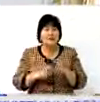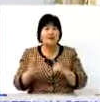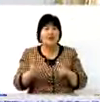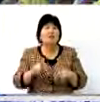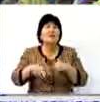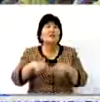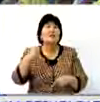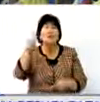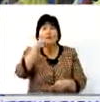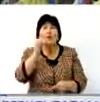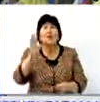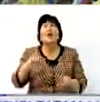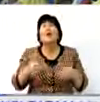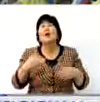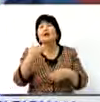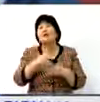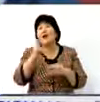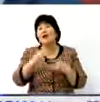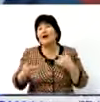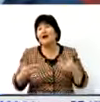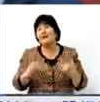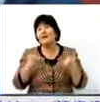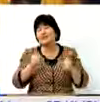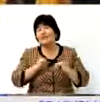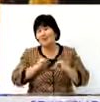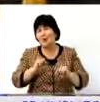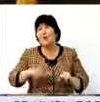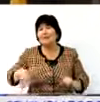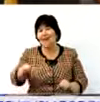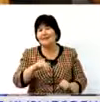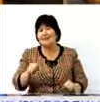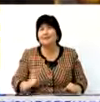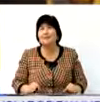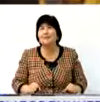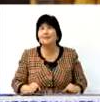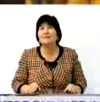к следующему году. Праздничный вечер завершился концертом в честь героев эстрады.